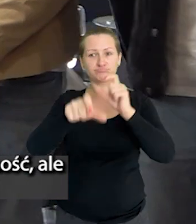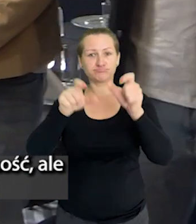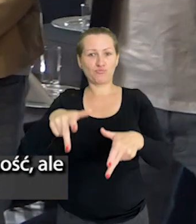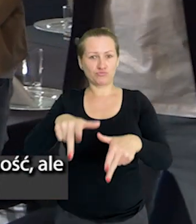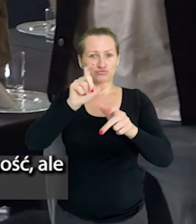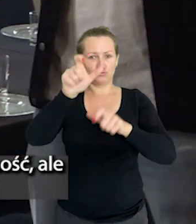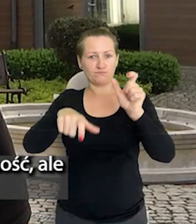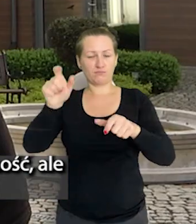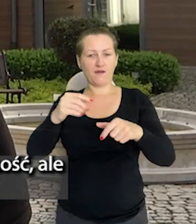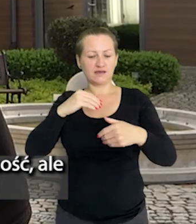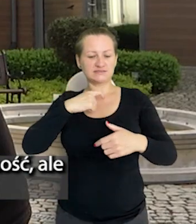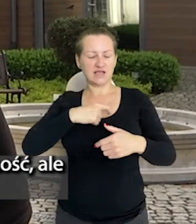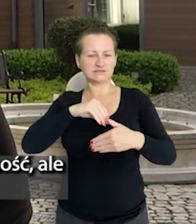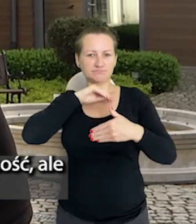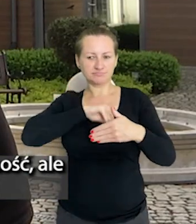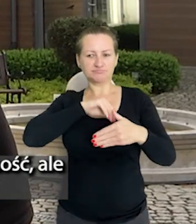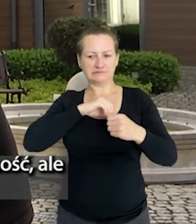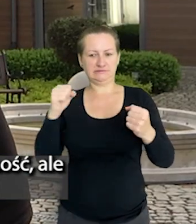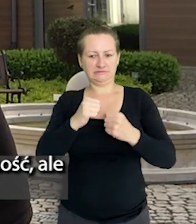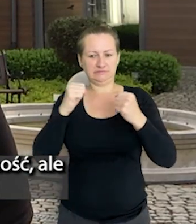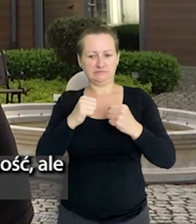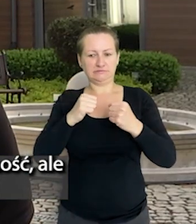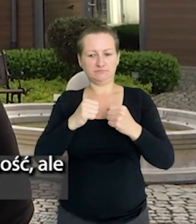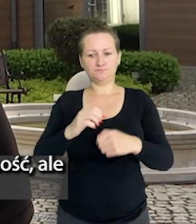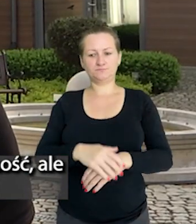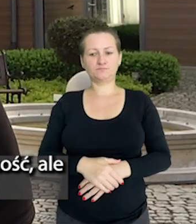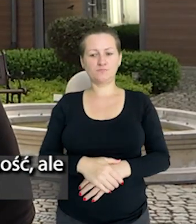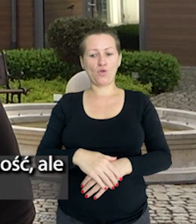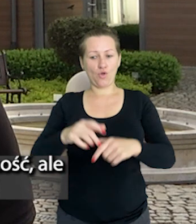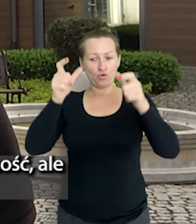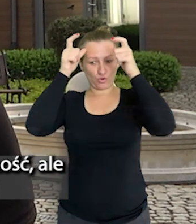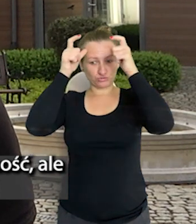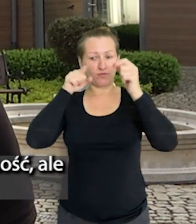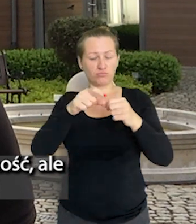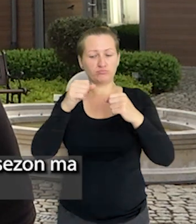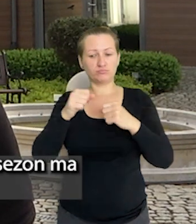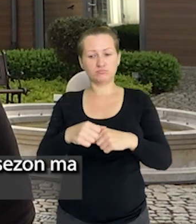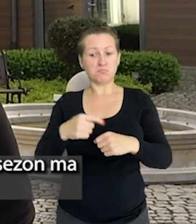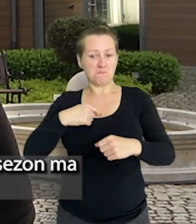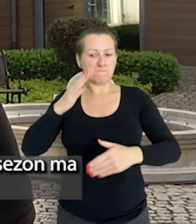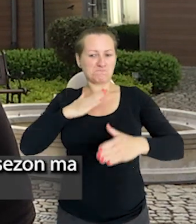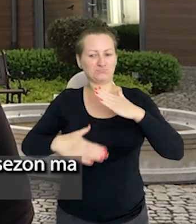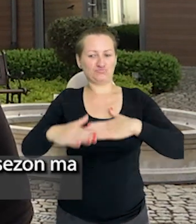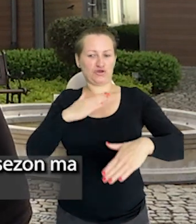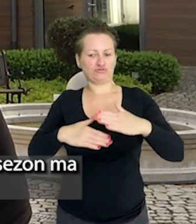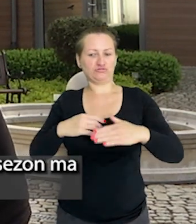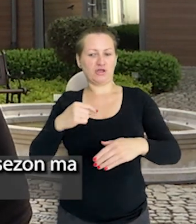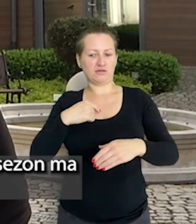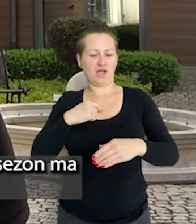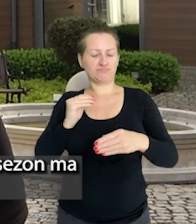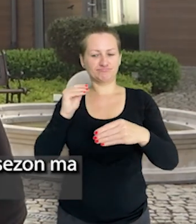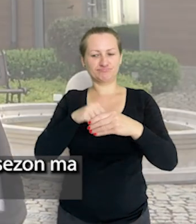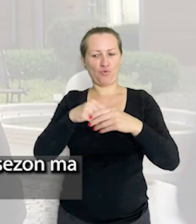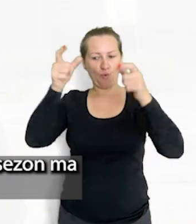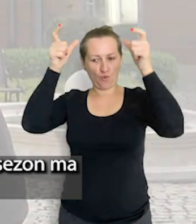myślę, że jeśli ktoś wkłada w to serce, to jest to bardzo przyjemna postać i ja się z tego cieszę, że jestem takim